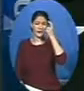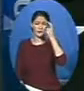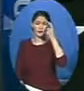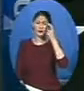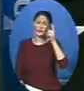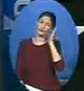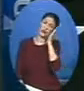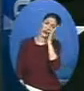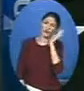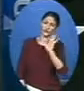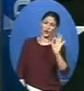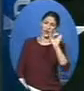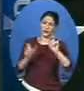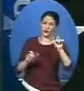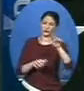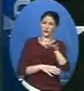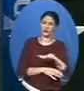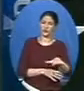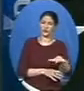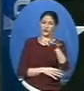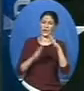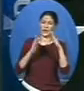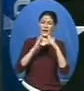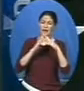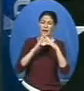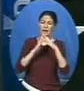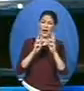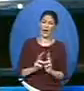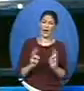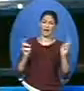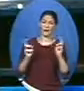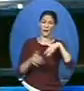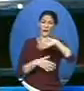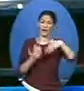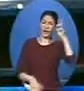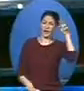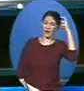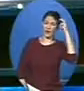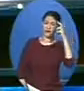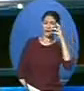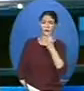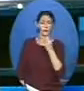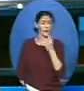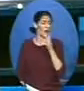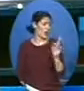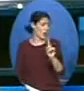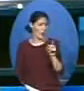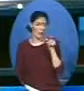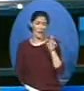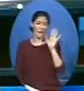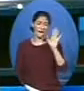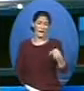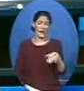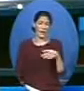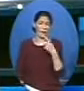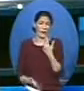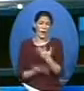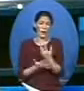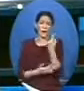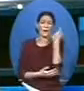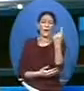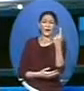לשנתם התקינה של האנשים בערים מעורבות? לא, לא השתכנעתי, דווקא הוא מסגיר את עצמו בדבר הזה, אז יש חוק נפגעי רעש